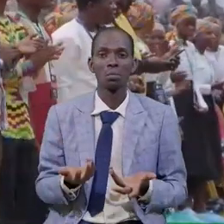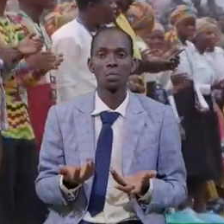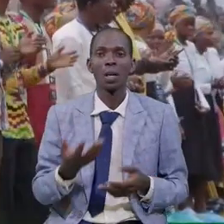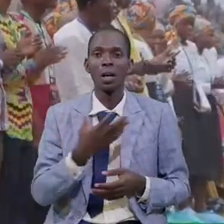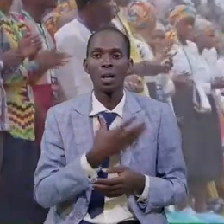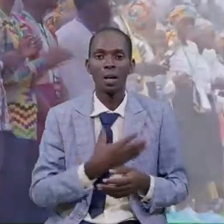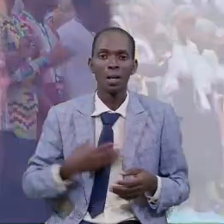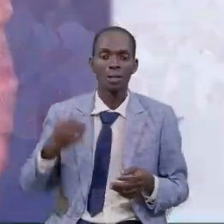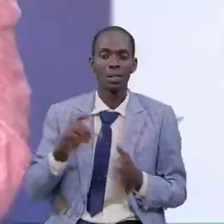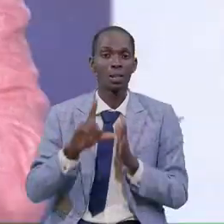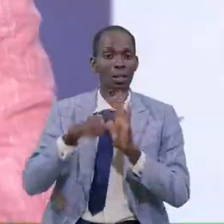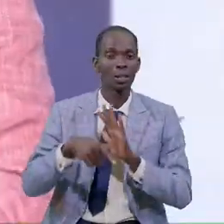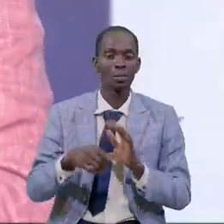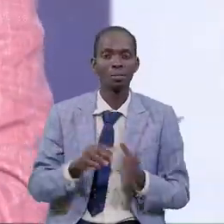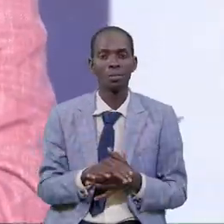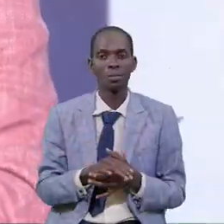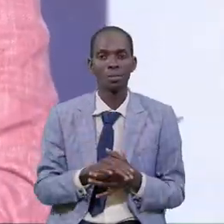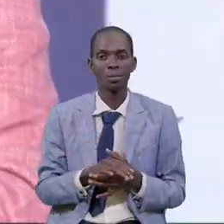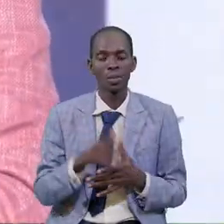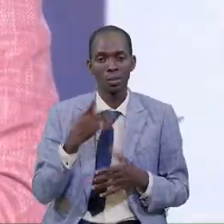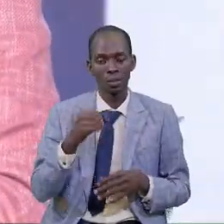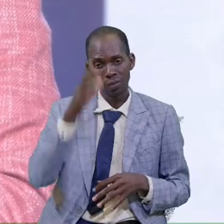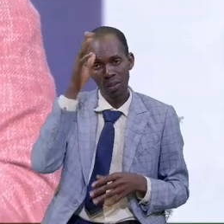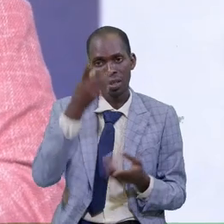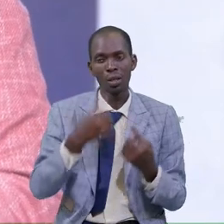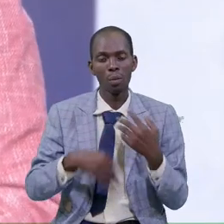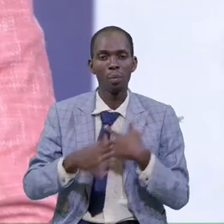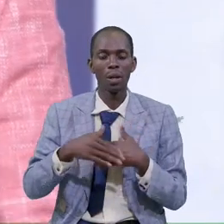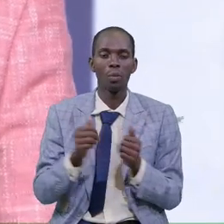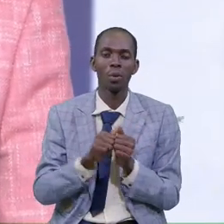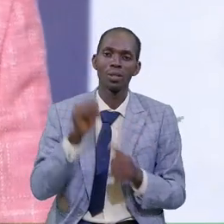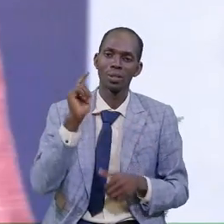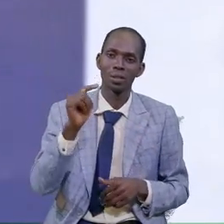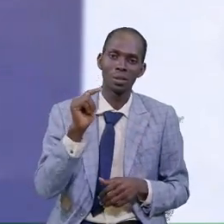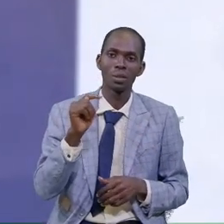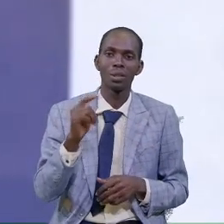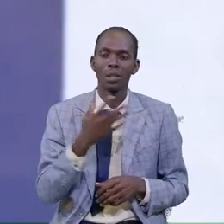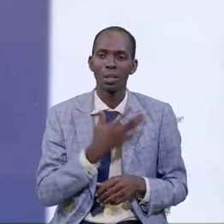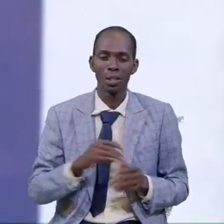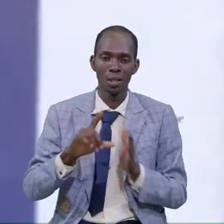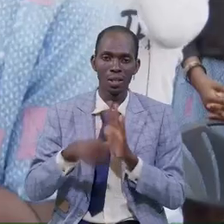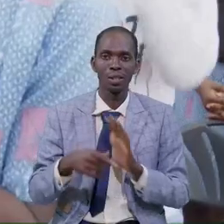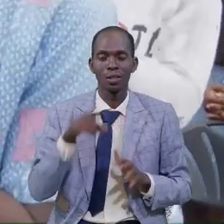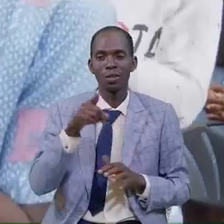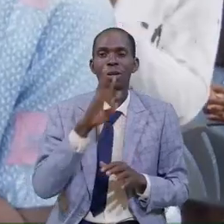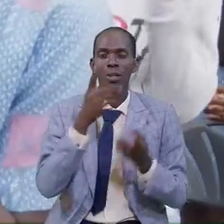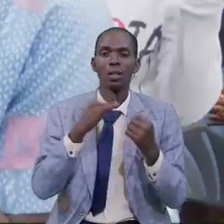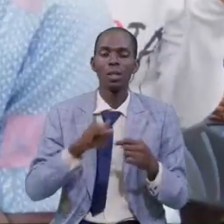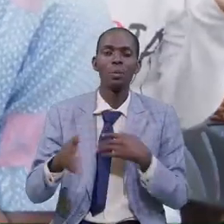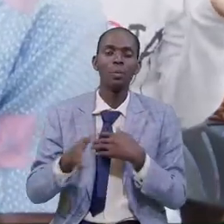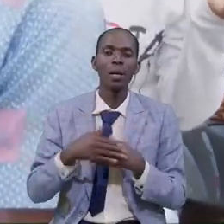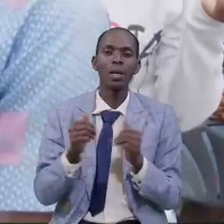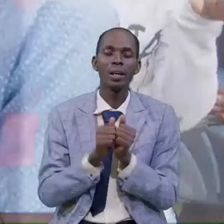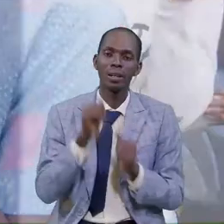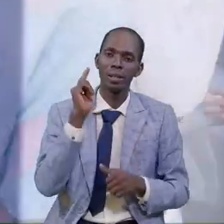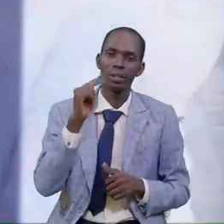Alors plus tard, il est revenu avec témoignage. Et plus tard, toi aussi tu reviendras avec témoignage.